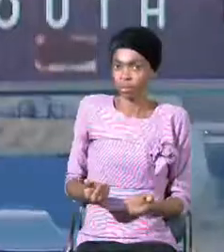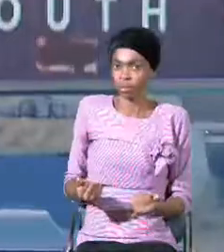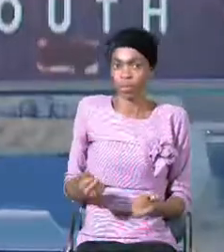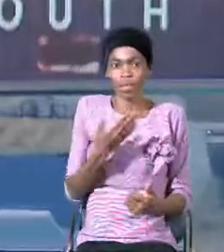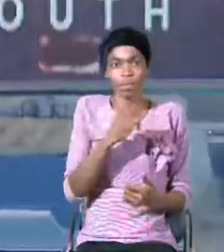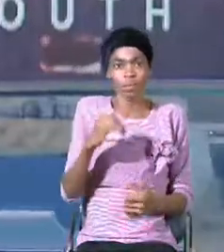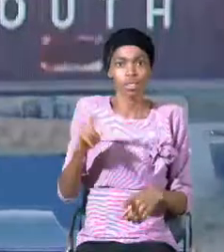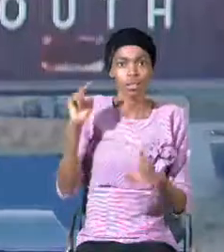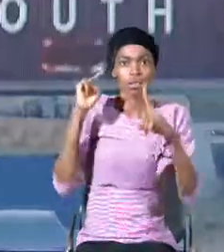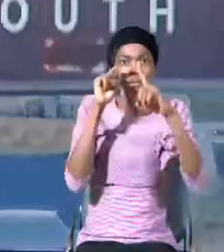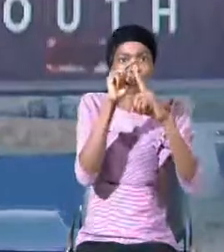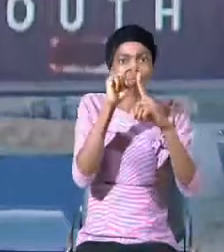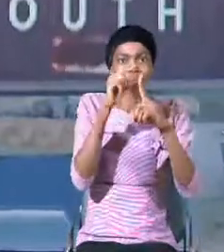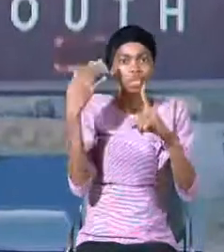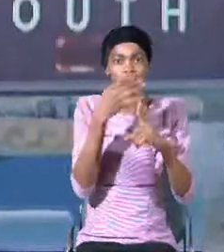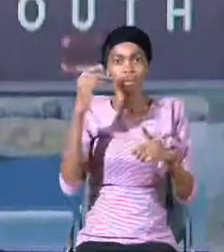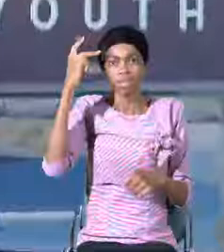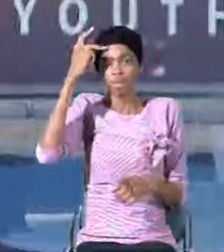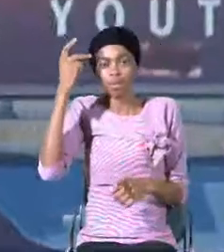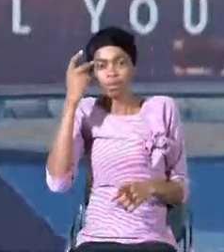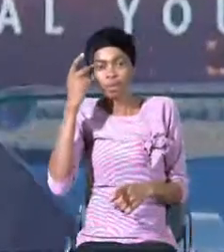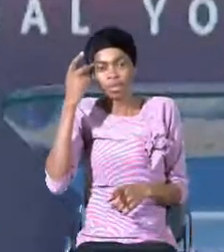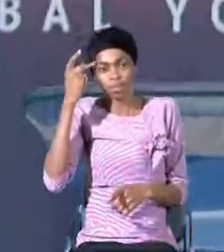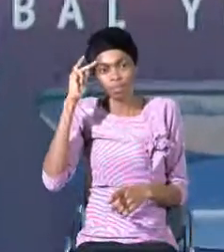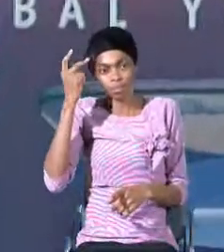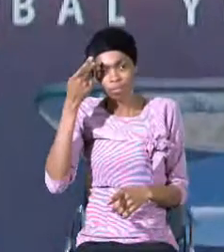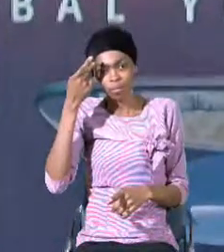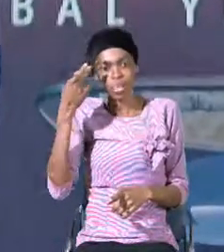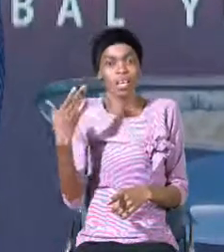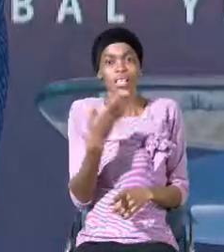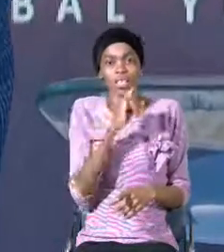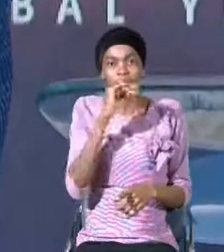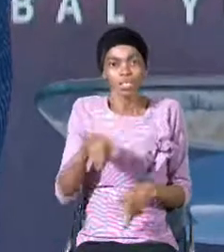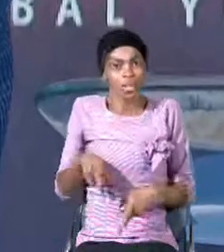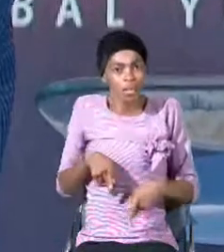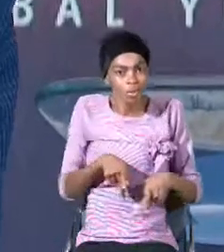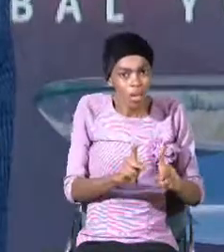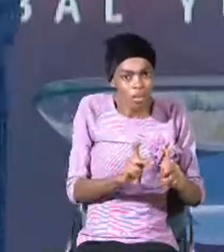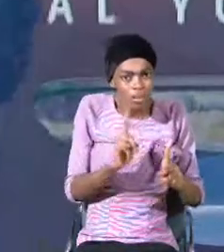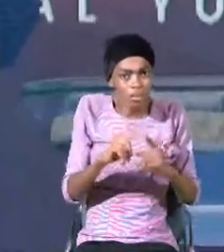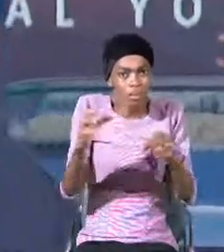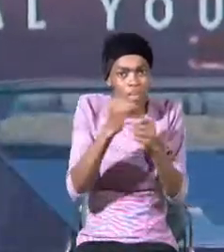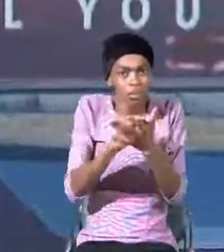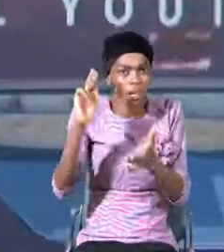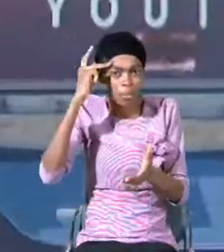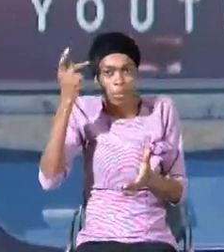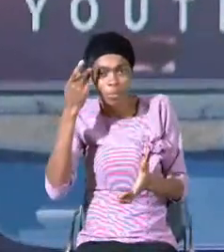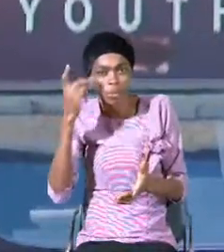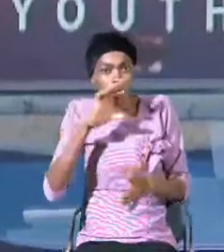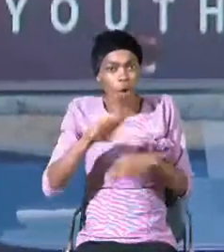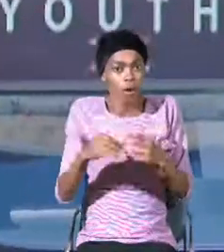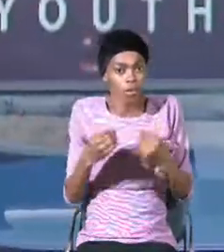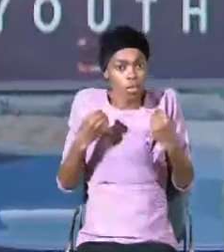but. Il y a un objectif. Il y a un chemin qui conduit à cet objectif. Tout d'un